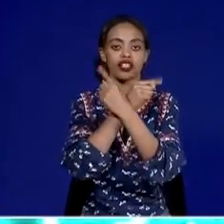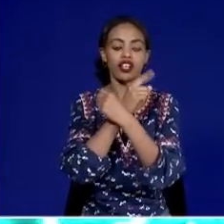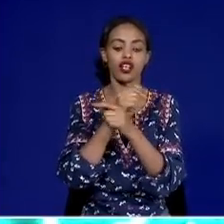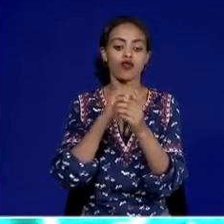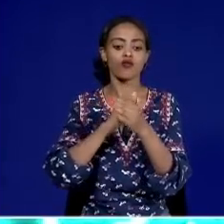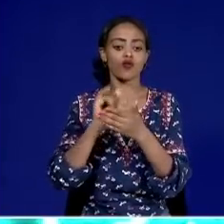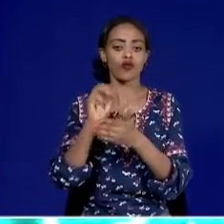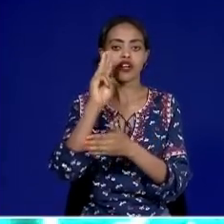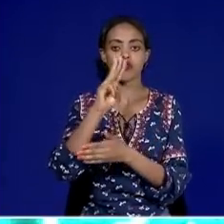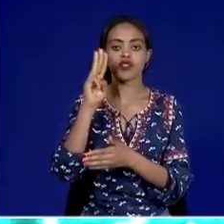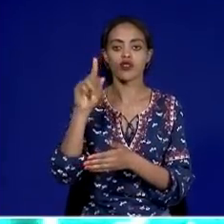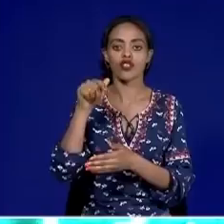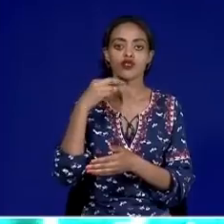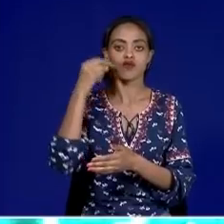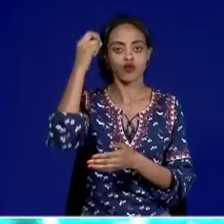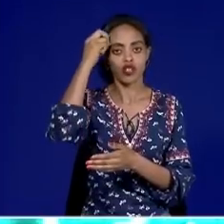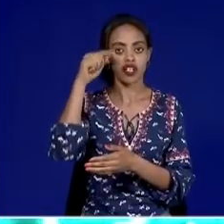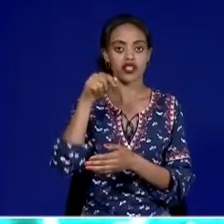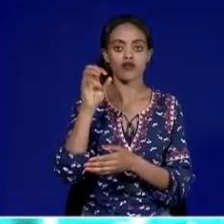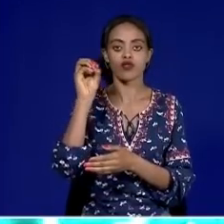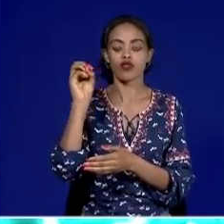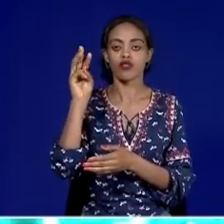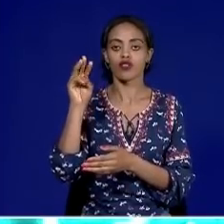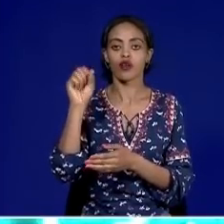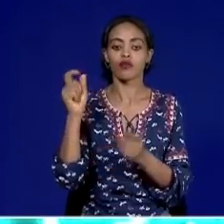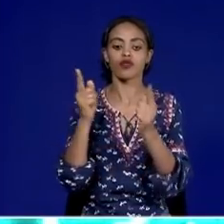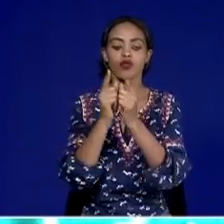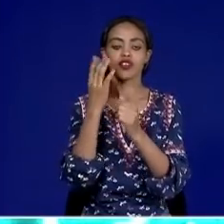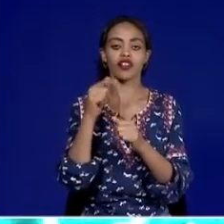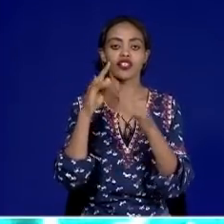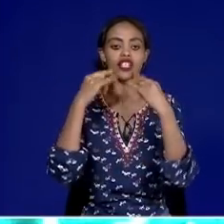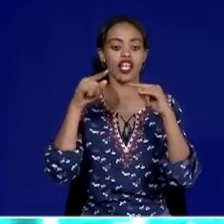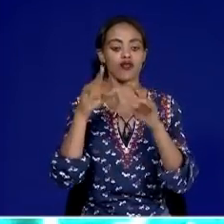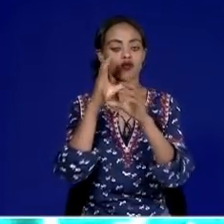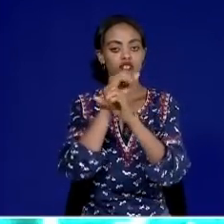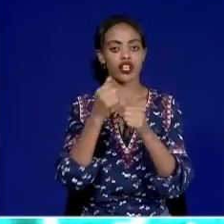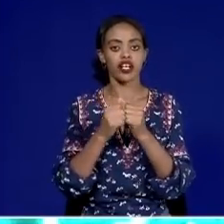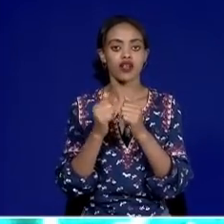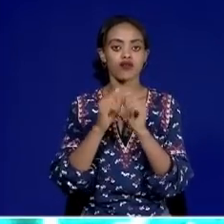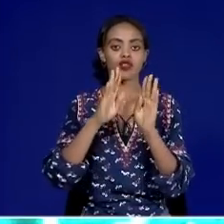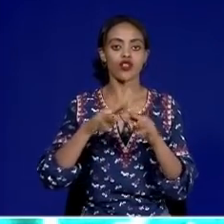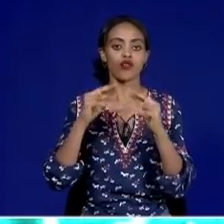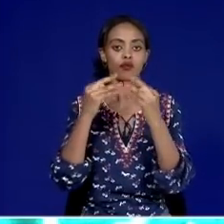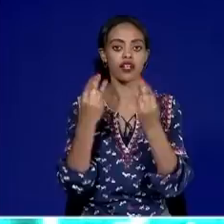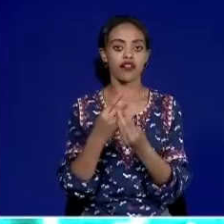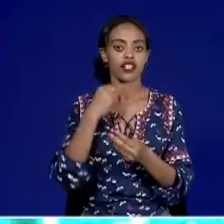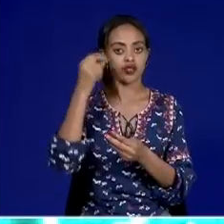ድማ www.ድምፂወያነ.ኮም ድረገፅና ክትረኽቡና ትኽእሉ ኢኹም። ዜናታትና ኣብ ዘዛዚምና ኣለና። ምስተረፉ